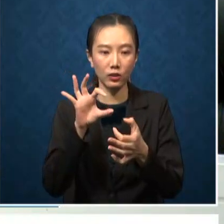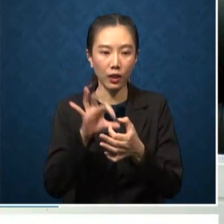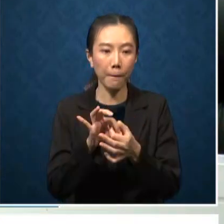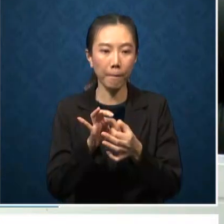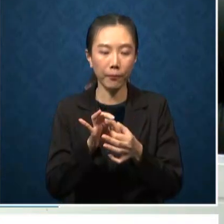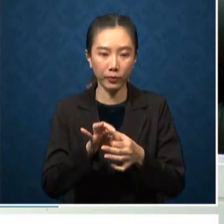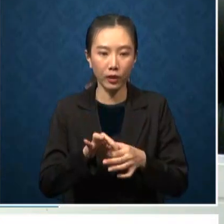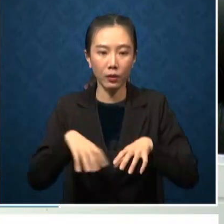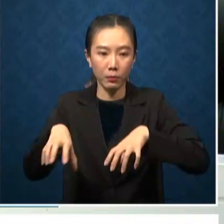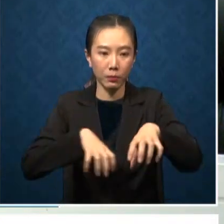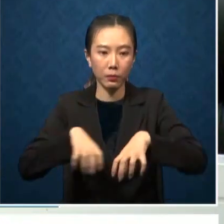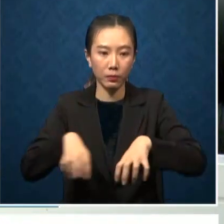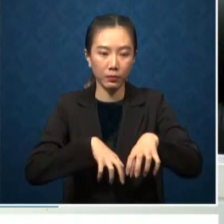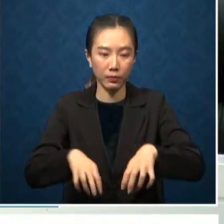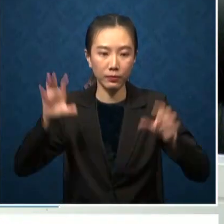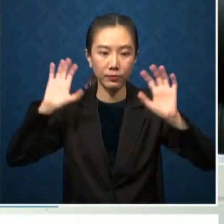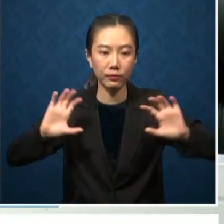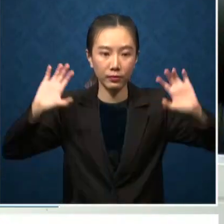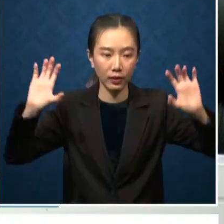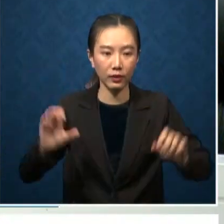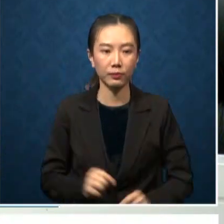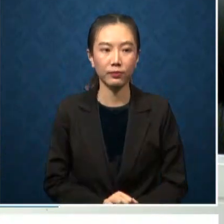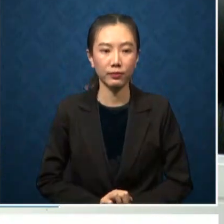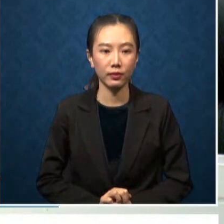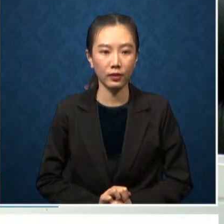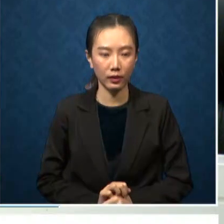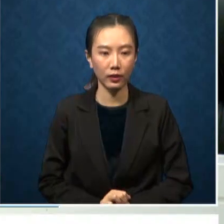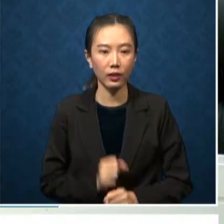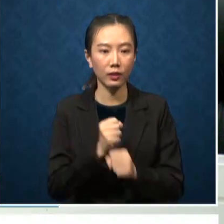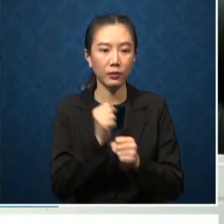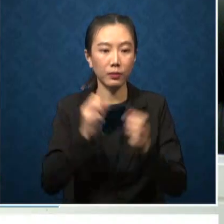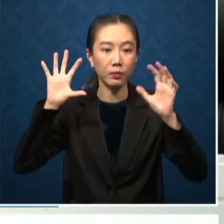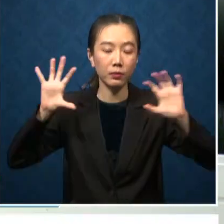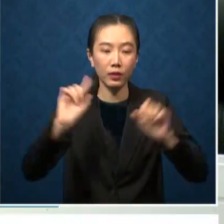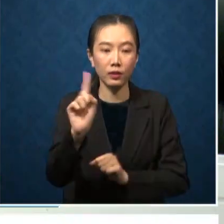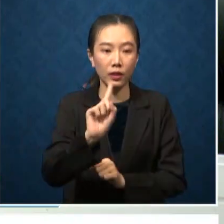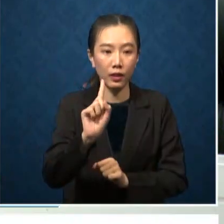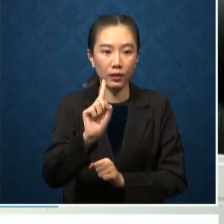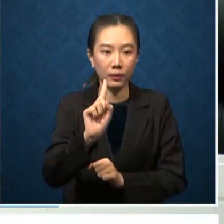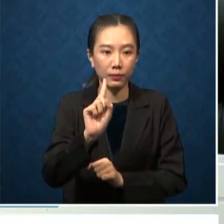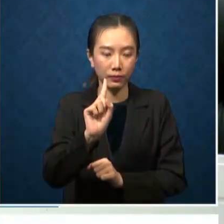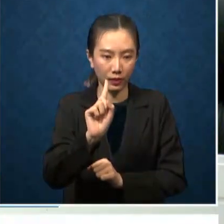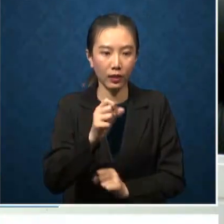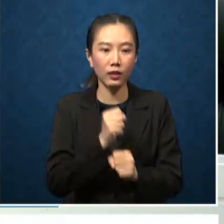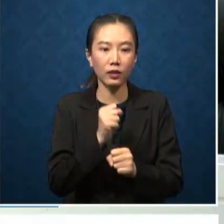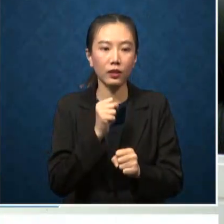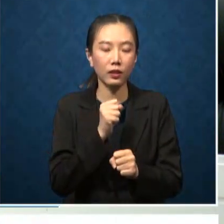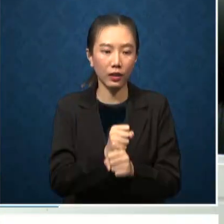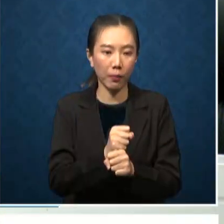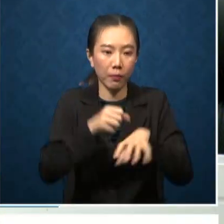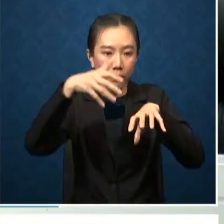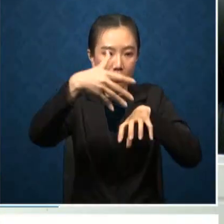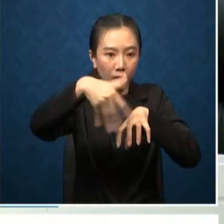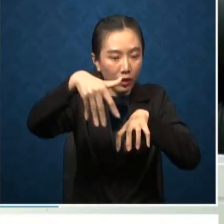64นั้นสถานการณ์โควิดยังคงมีอยู่สิ่งที่สำคัญในการปฏิบัติราชการในช่วงนั้นคือการทำงานที่เรียกว่าการปฏิบัติราชการนอกสถาน